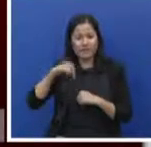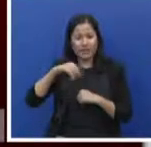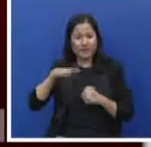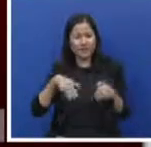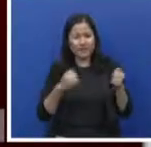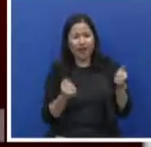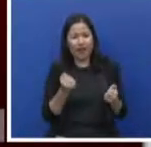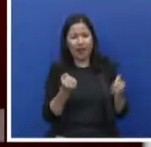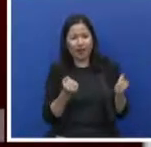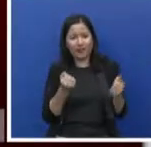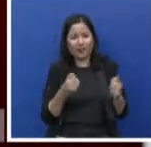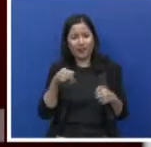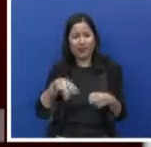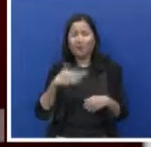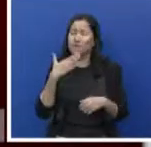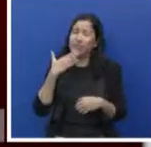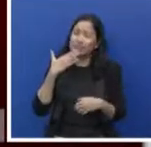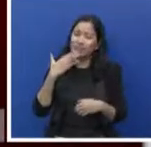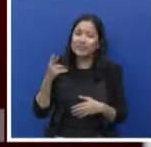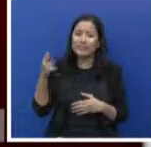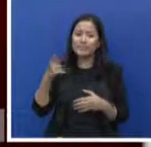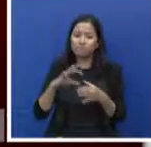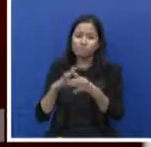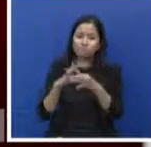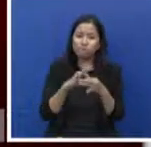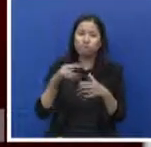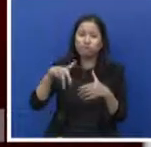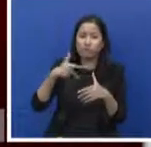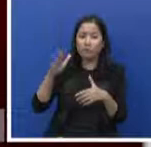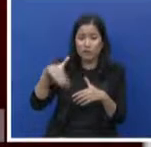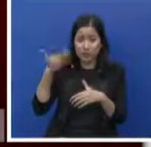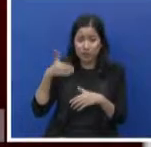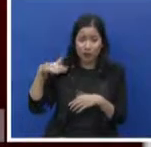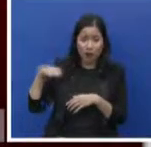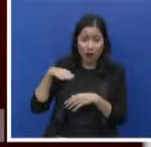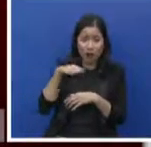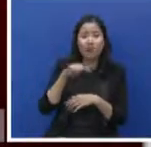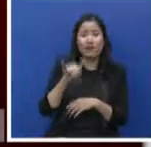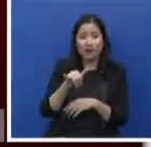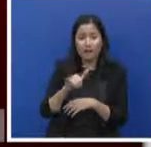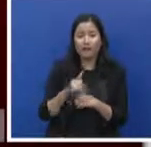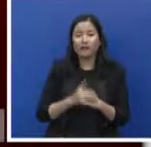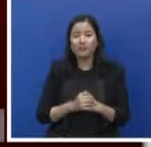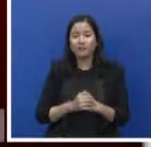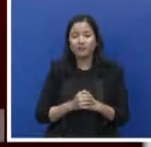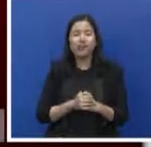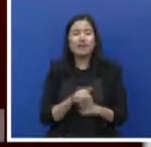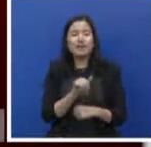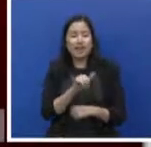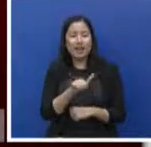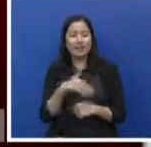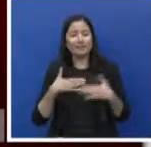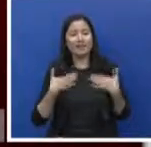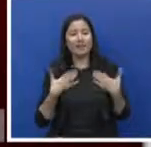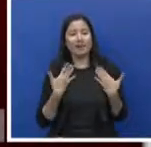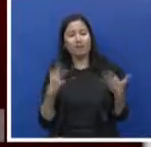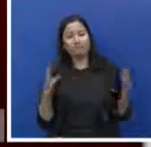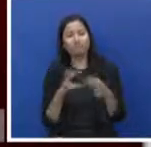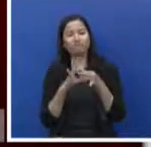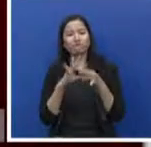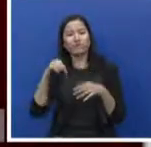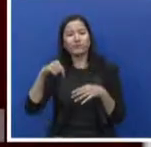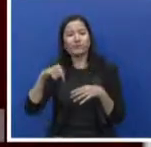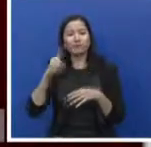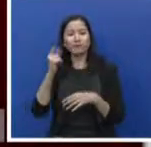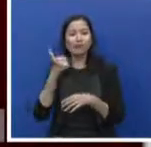sudah bergabung bersama kami di tengah kesibukan Bapak ya. Lagi di perjalanan ini ya Pak ya. Ya, senang bisa bergabung sama